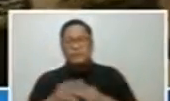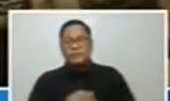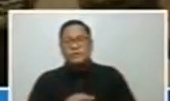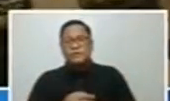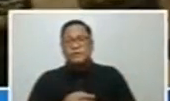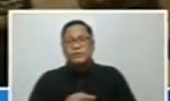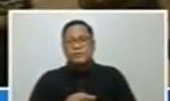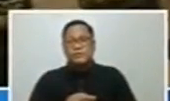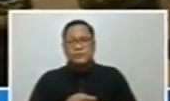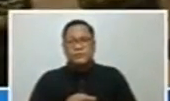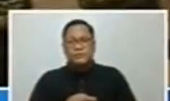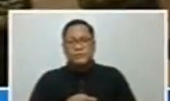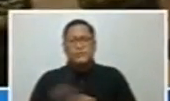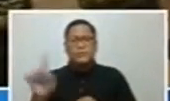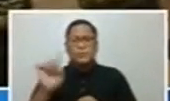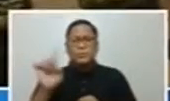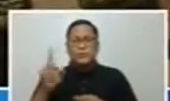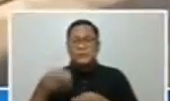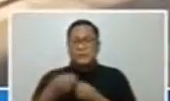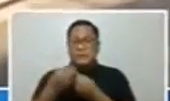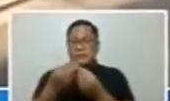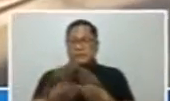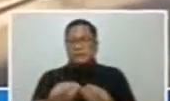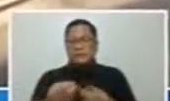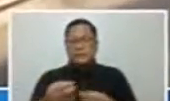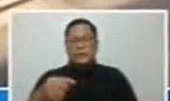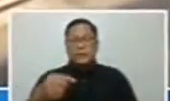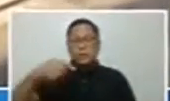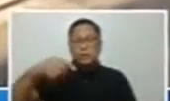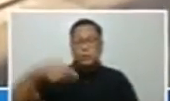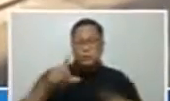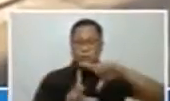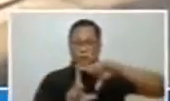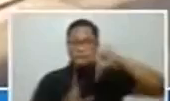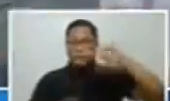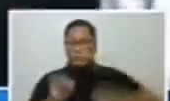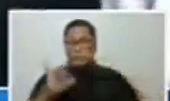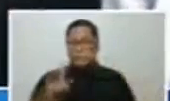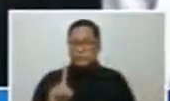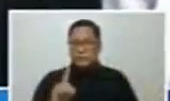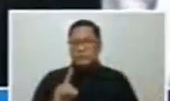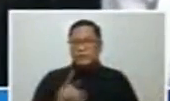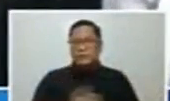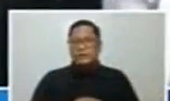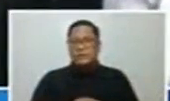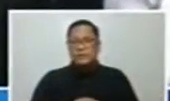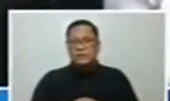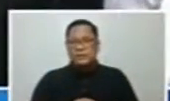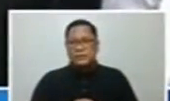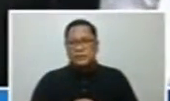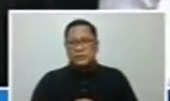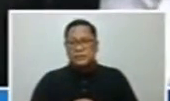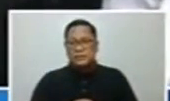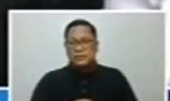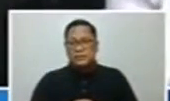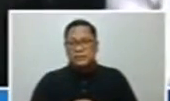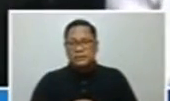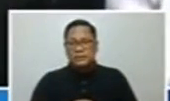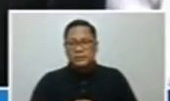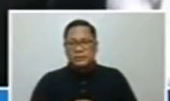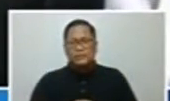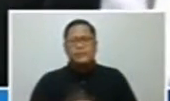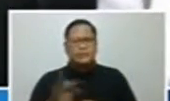yung mga member ng family. Sec Ed, base po sa inyong report sa huling speech ni Presidente